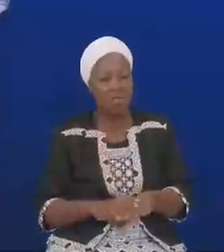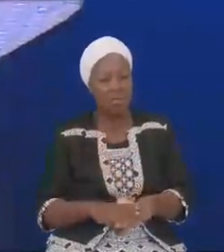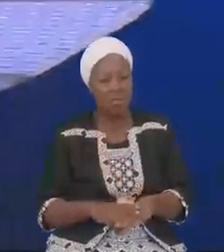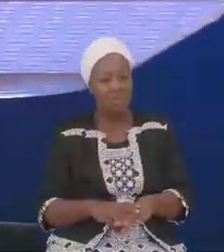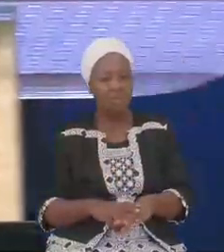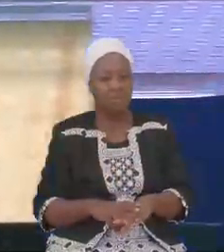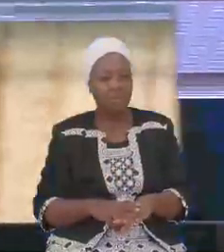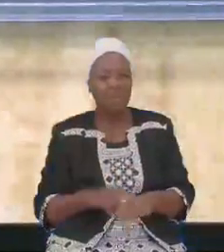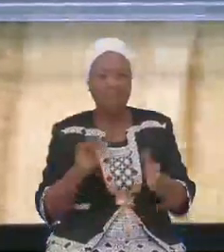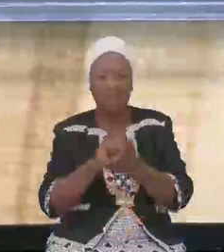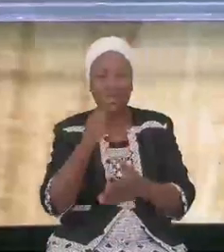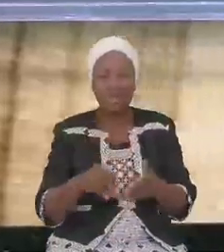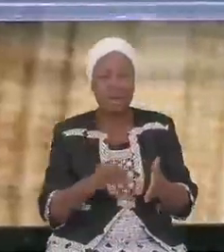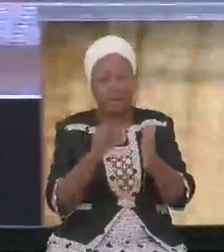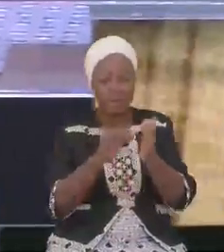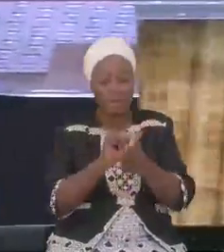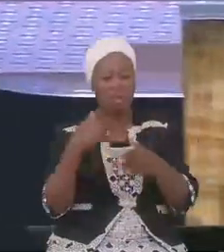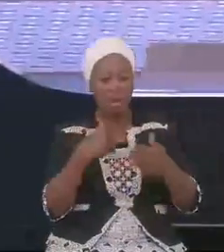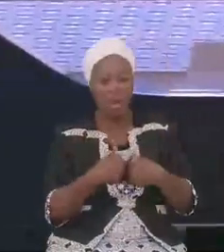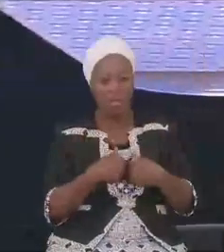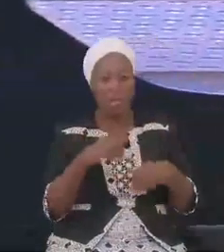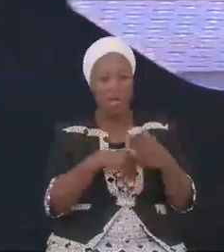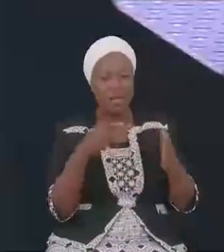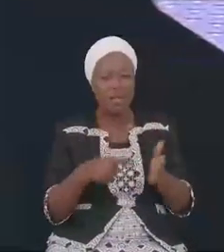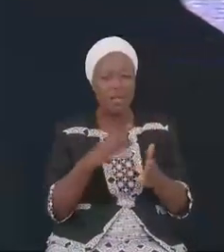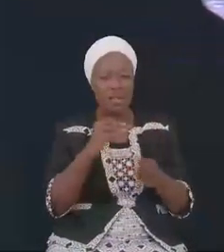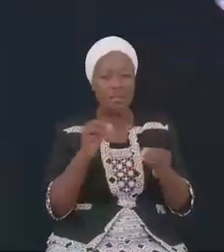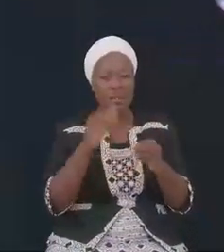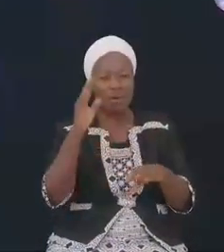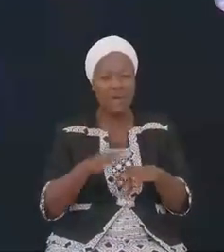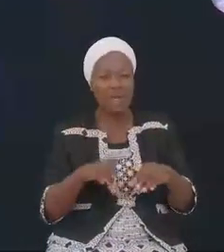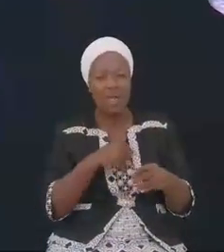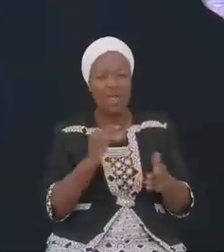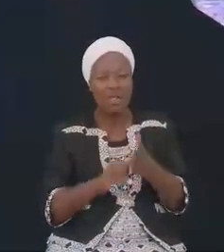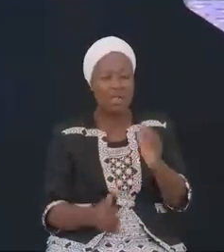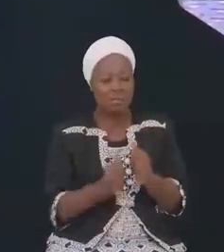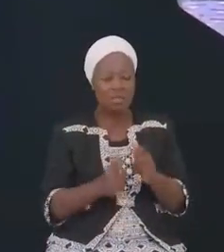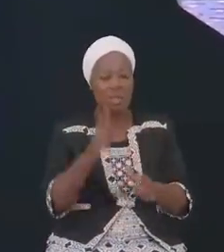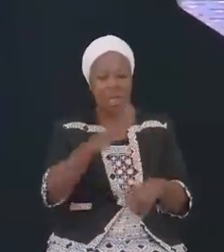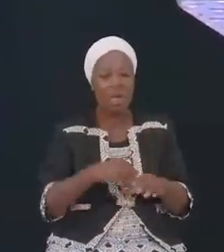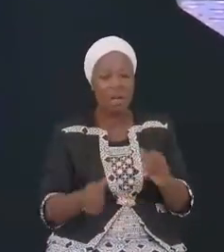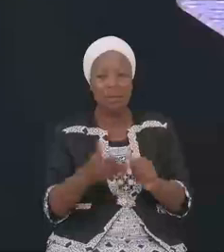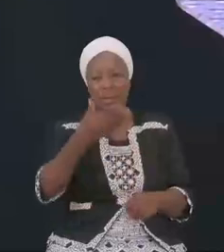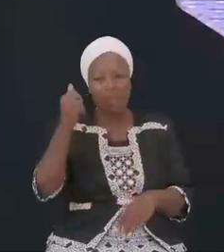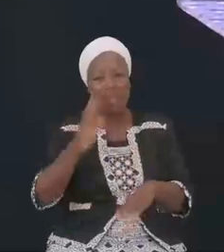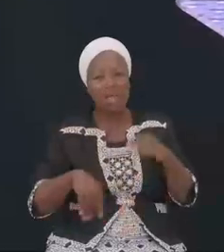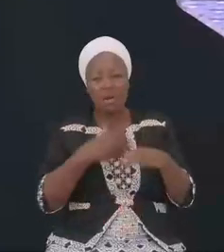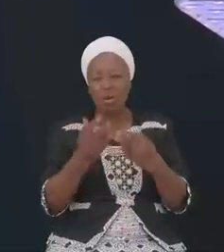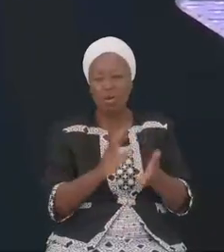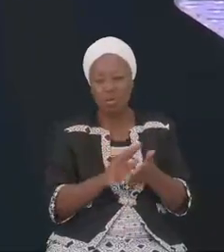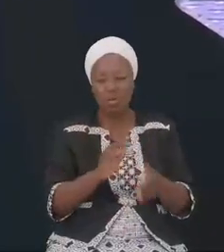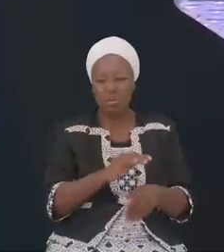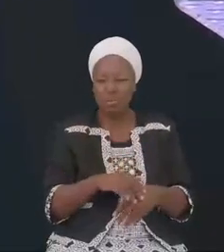divine. Participants de la nature divine, c'est notre portion ici. Ceci est plus grand, ceci est meilleur que les